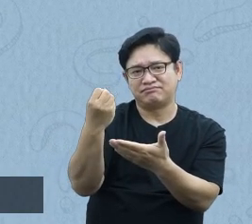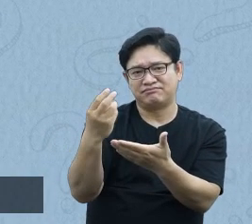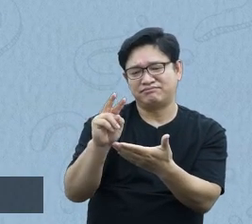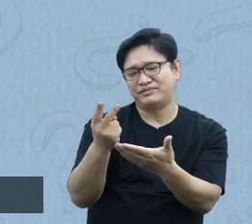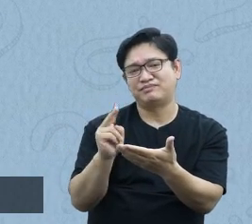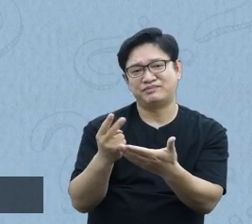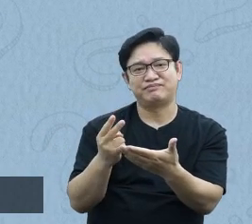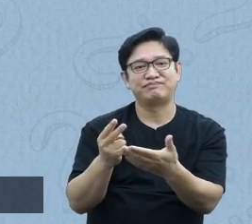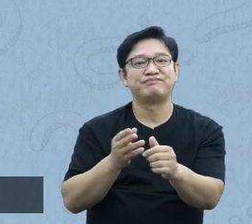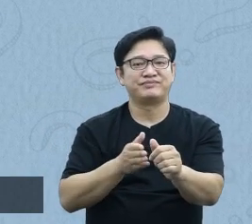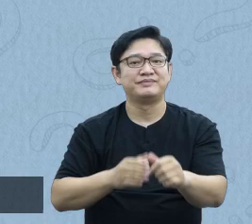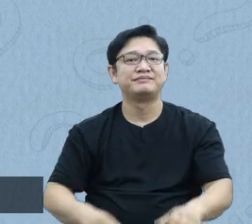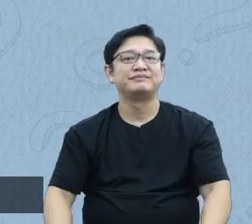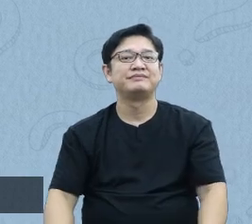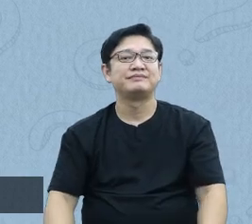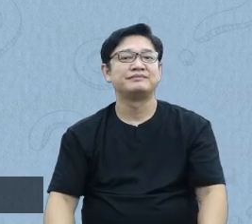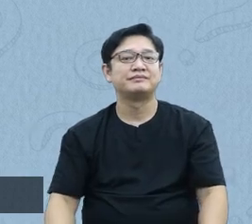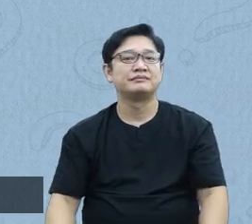됩니다.